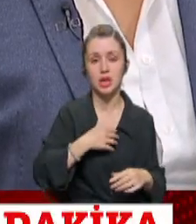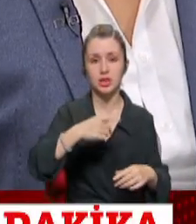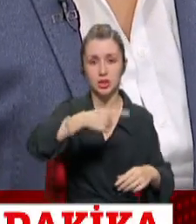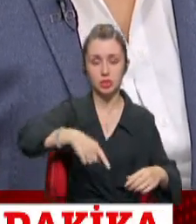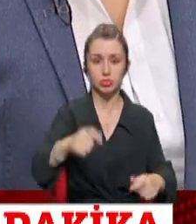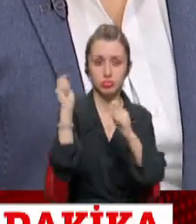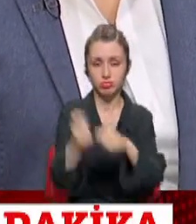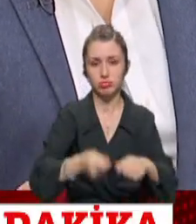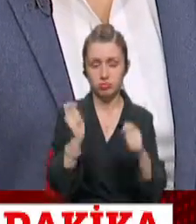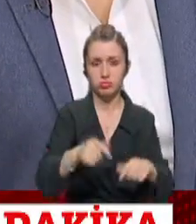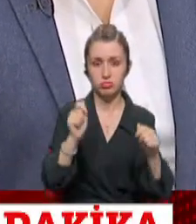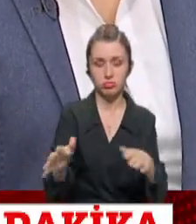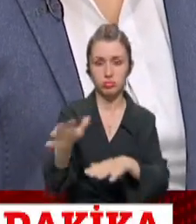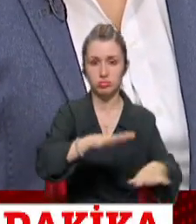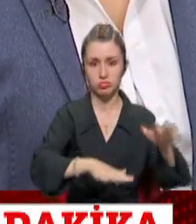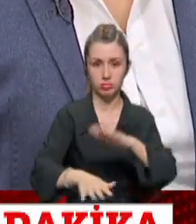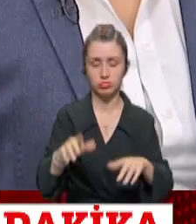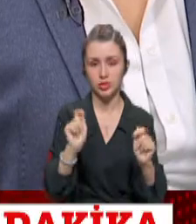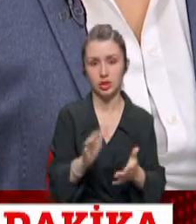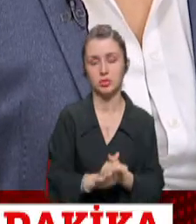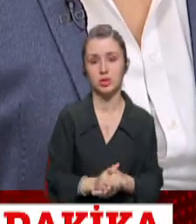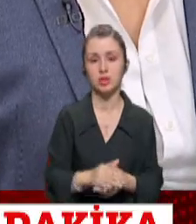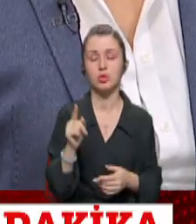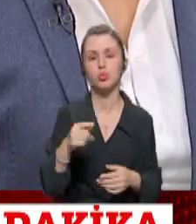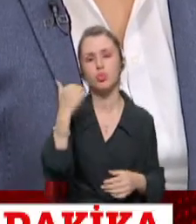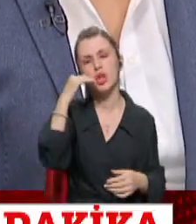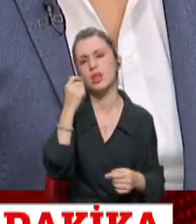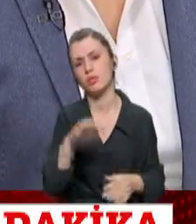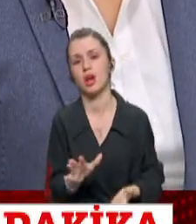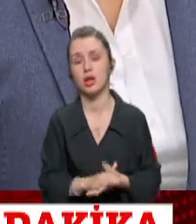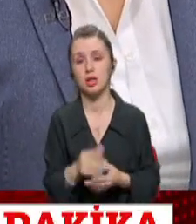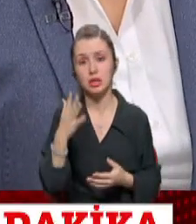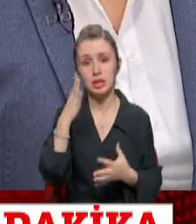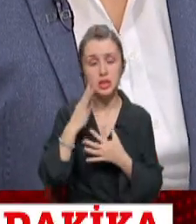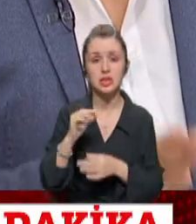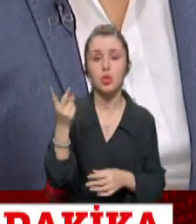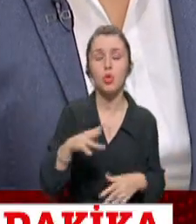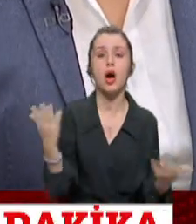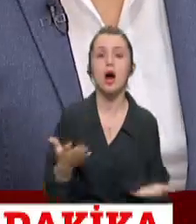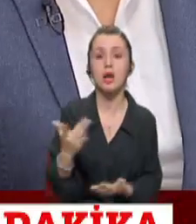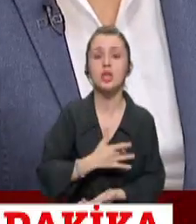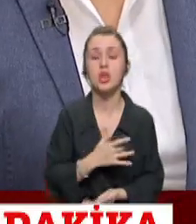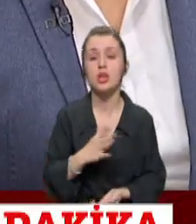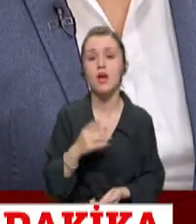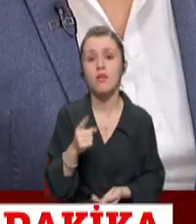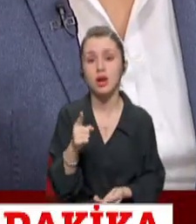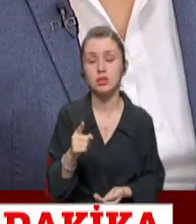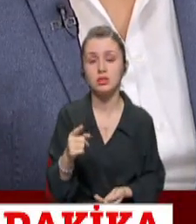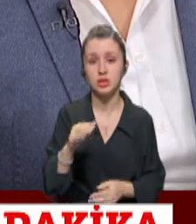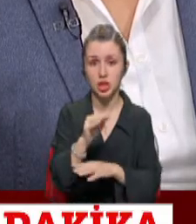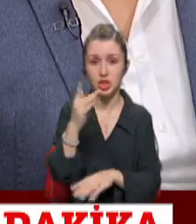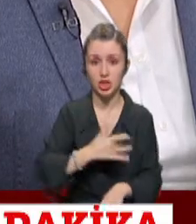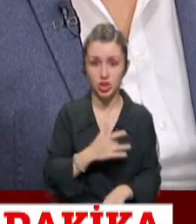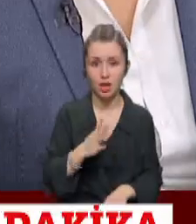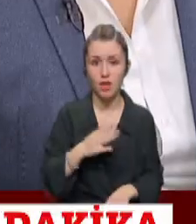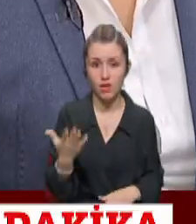kazdılar. Dini vecibelere uygun gömülüyormuş. Ya bıraksınlar bu yalanları ya. İnsanlar ölüyor. Hala canlar var ya. Yaşayan canlar dün,